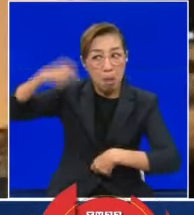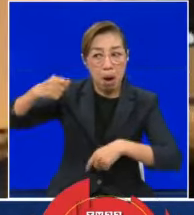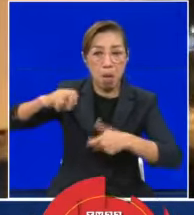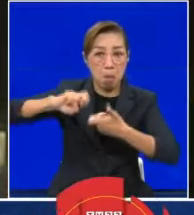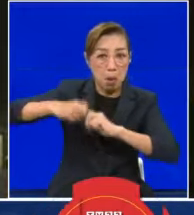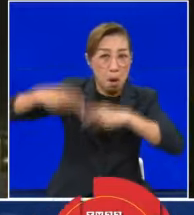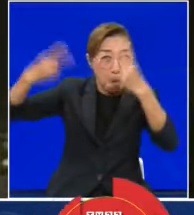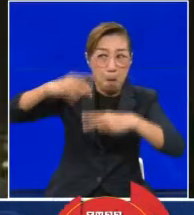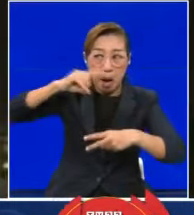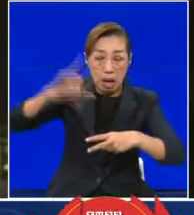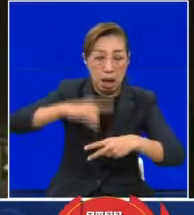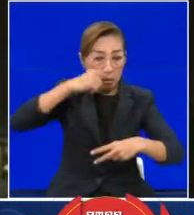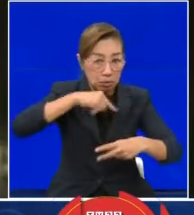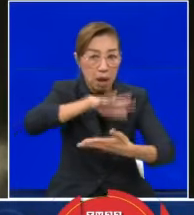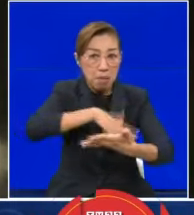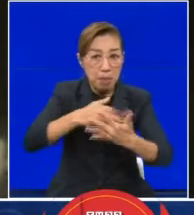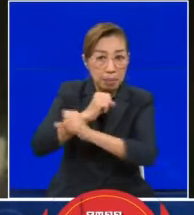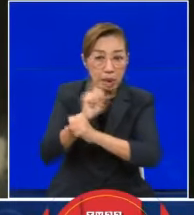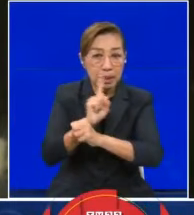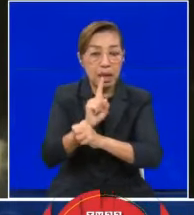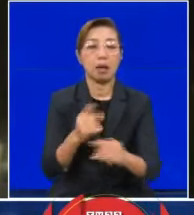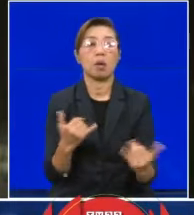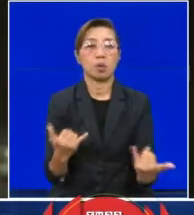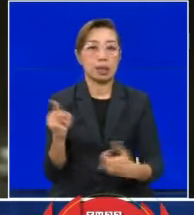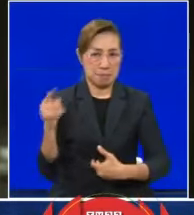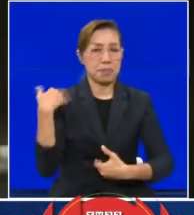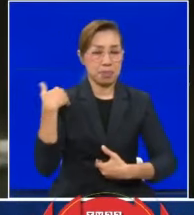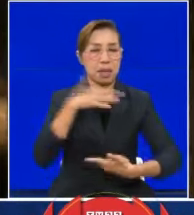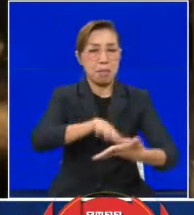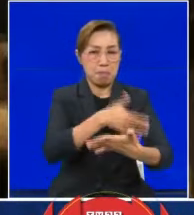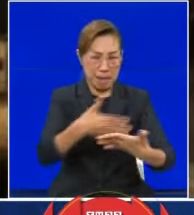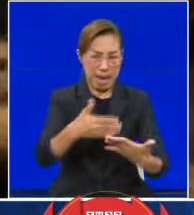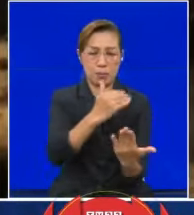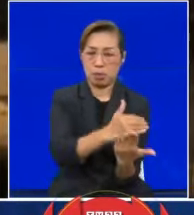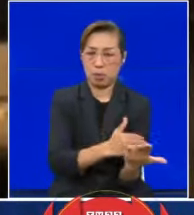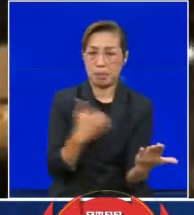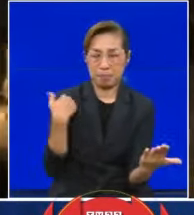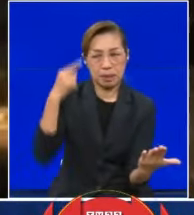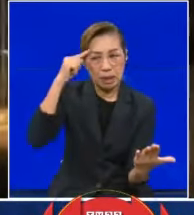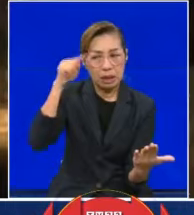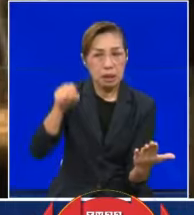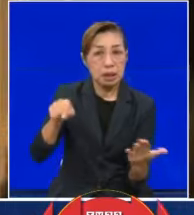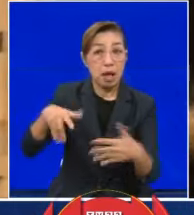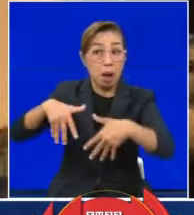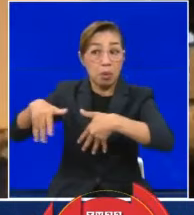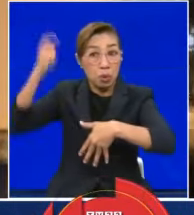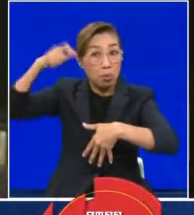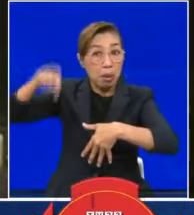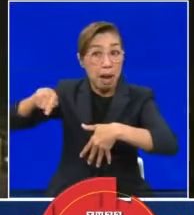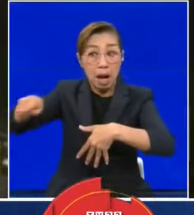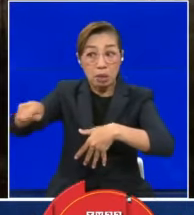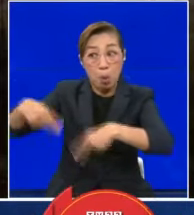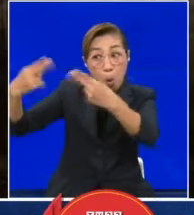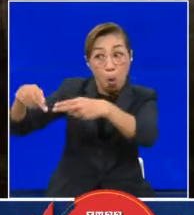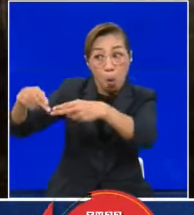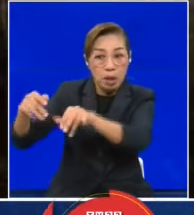การณ์รองรับยังไงบ้างซึ่งได้รับรายงานว่าปัจจุบันนี้มีแผนรองรับแล้วน่าจะรับได้ประมาณ 100,000 คนให้เข้ามาในที่ปลอดภั